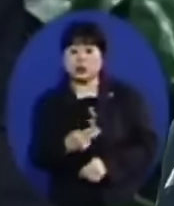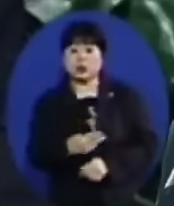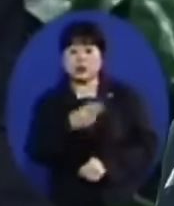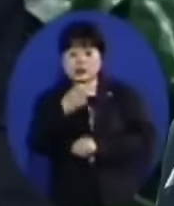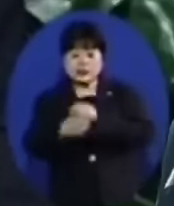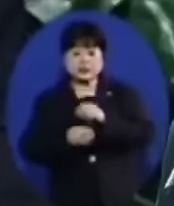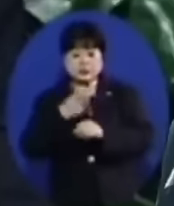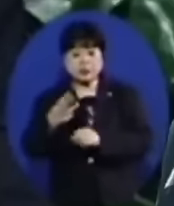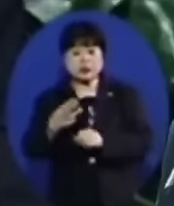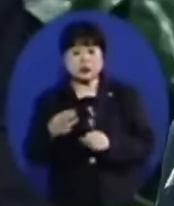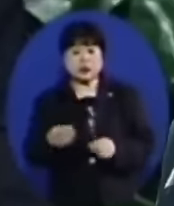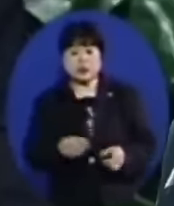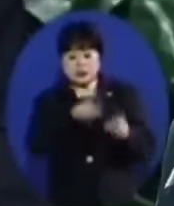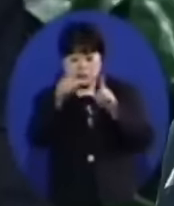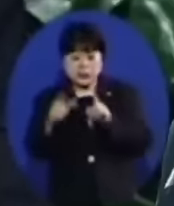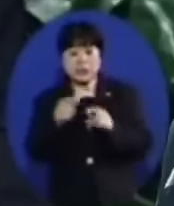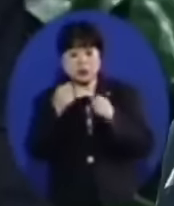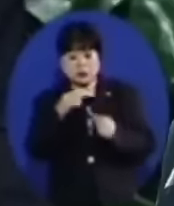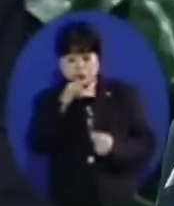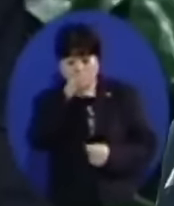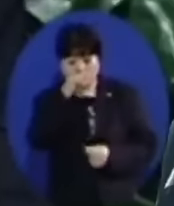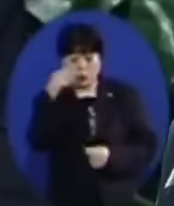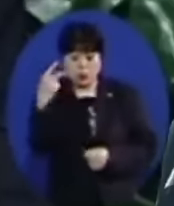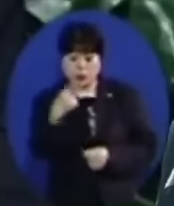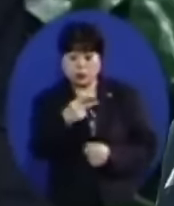33년 동안 이 땅에 살았습니다.